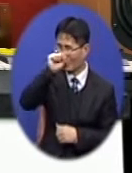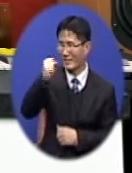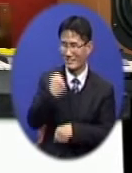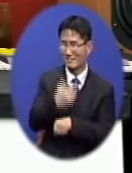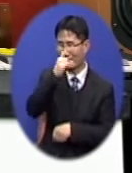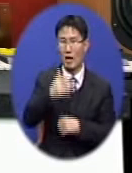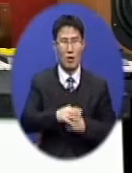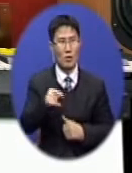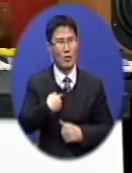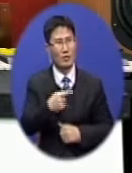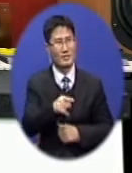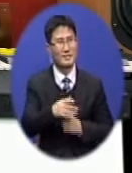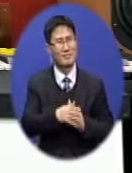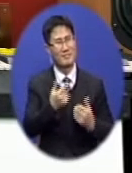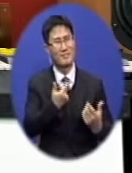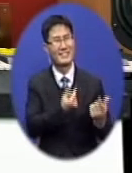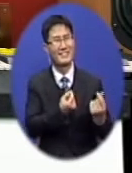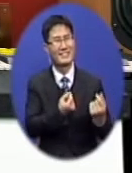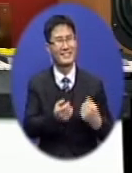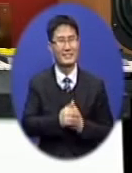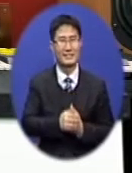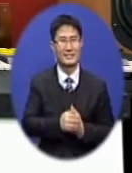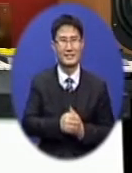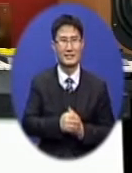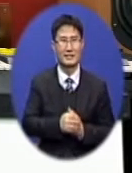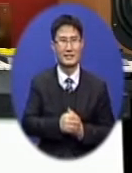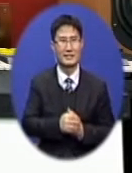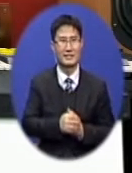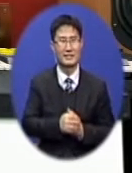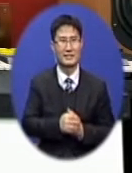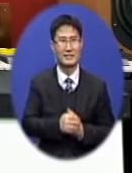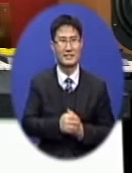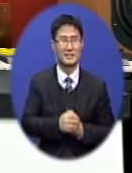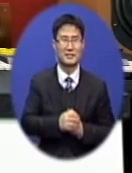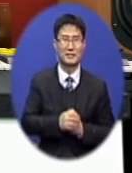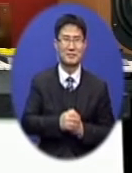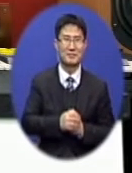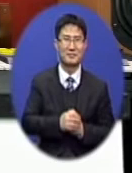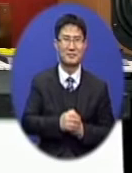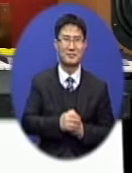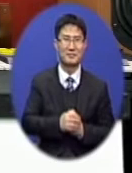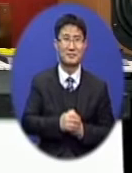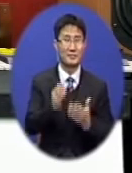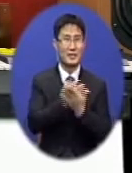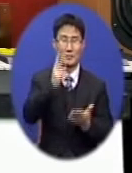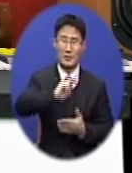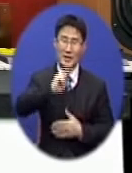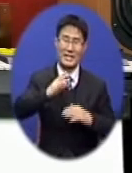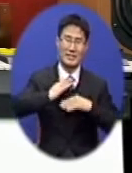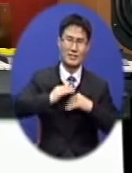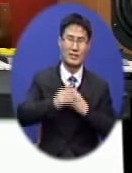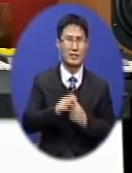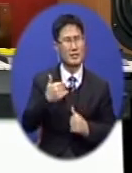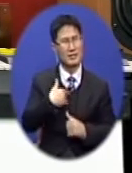뭐, 그 목소리 버전이 맞을 것 같아요. 네. 보니까. 네. 특별히 나눔 노래자랑 통해서